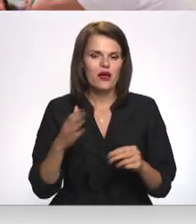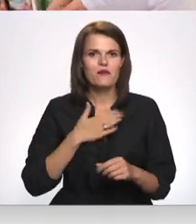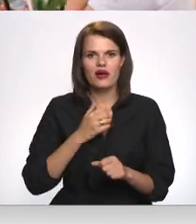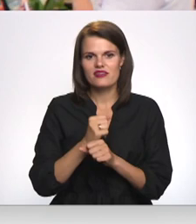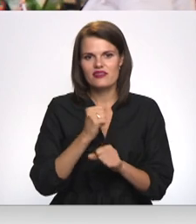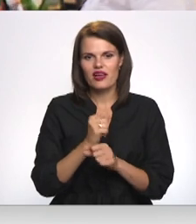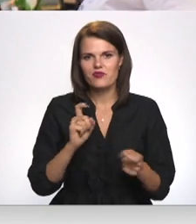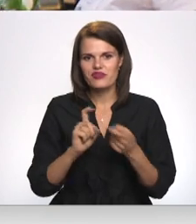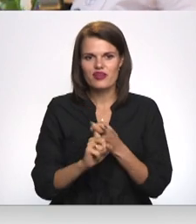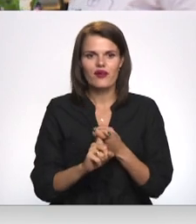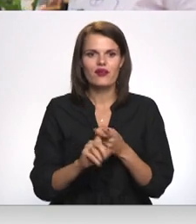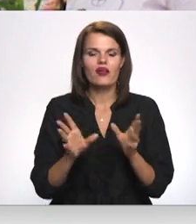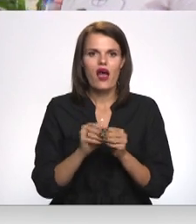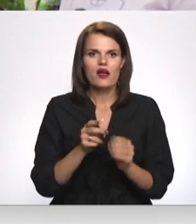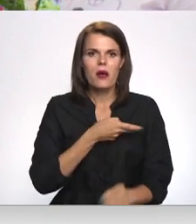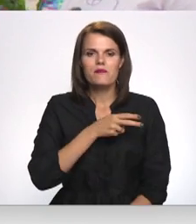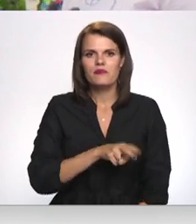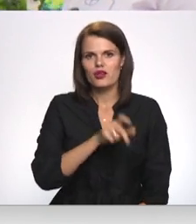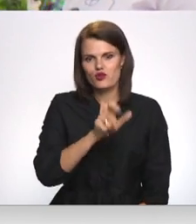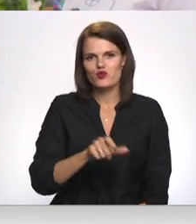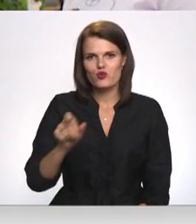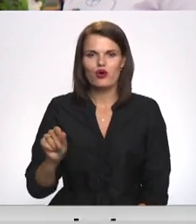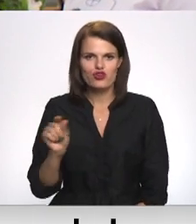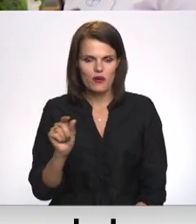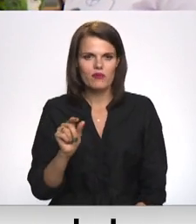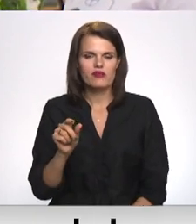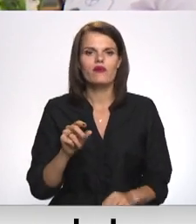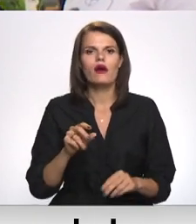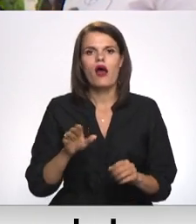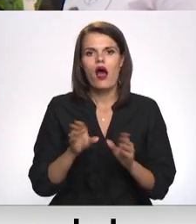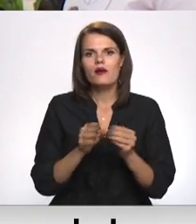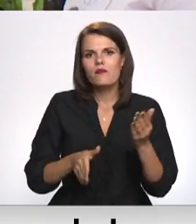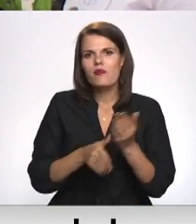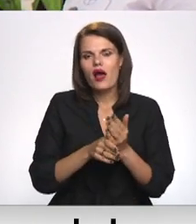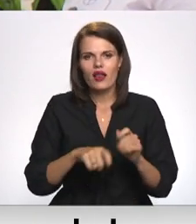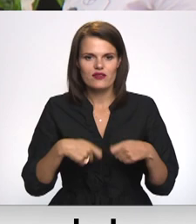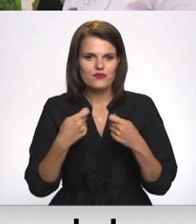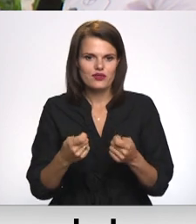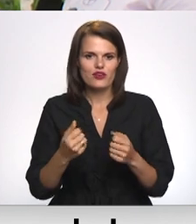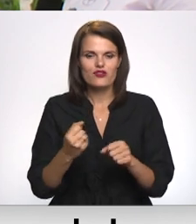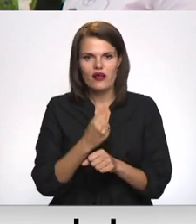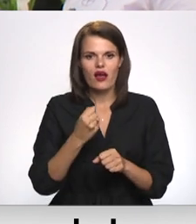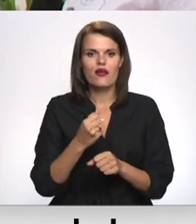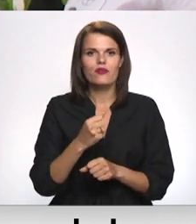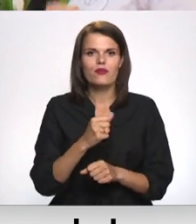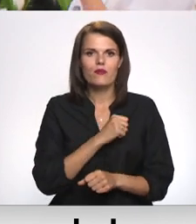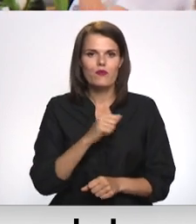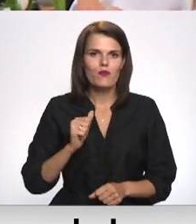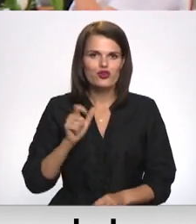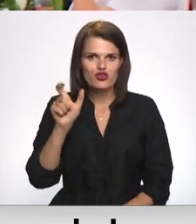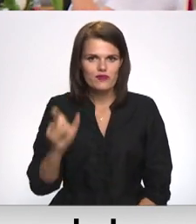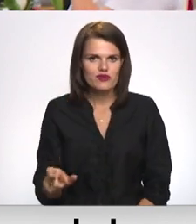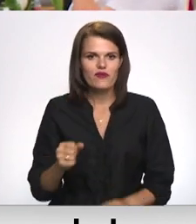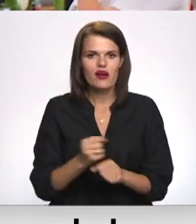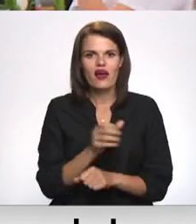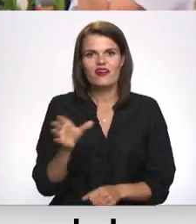ar mirstošiem cilvēkiem, ar palīdzības sniegšanu gan pašam pacientam,